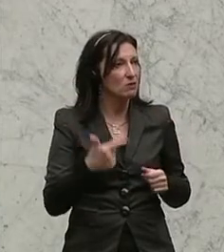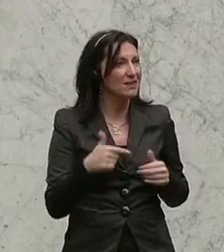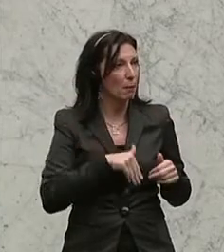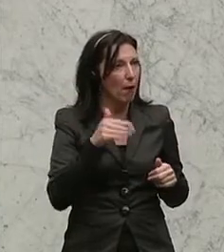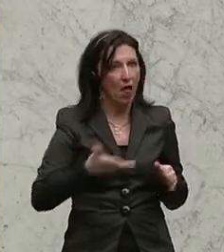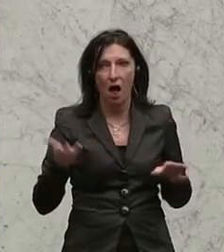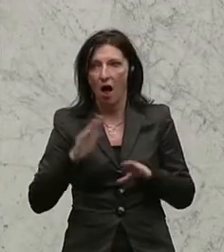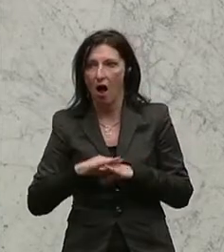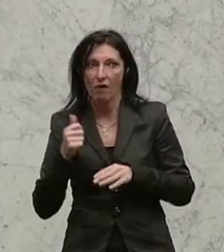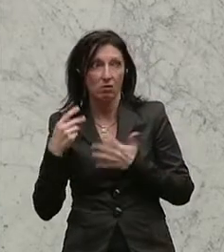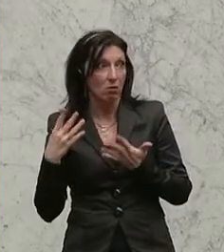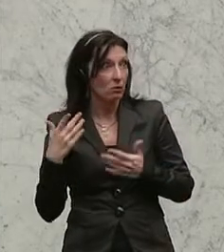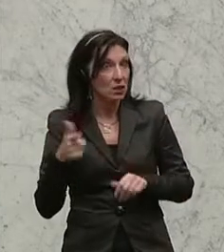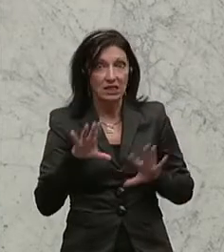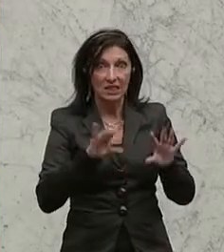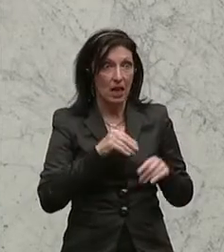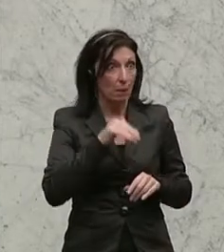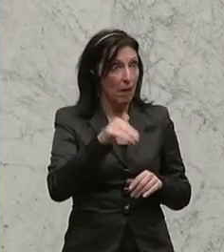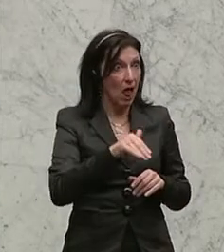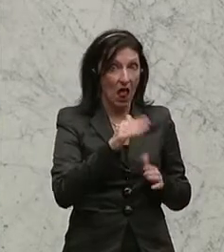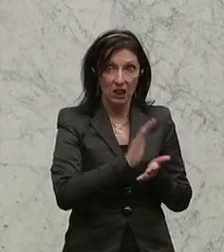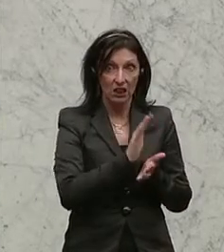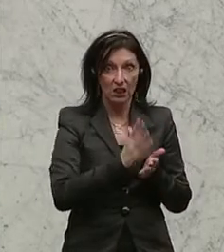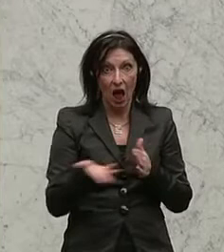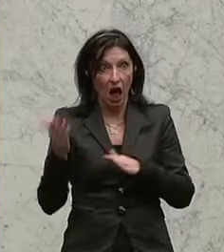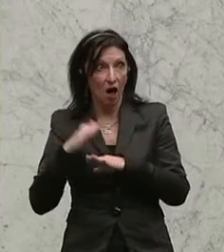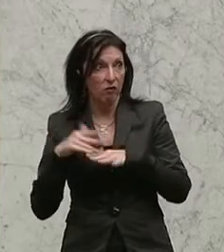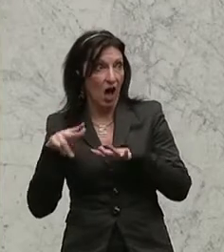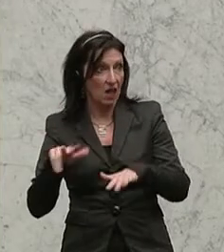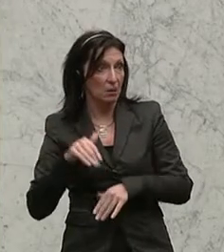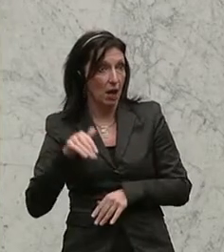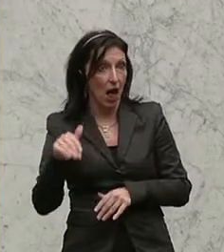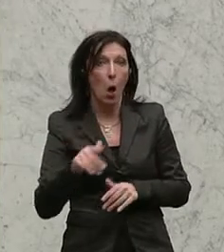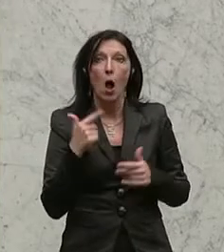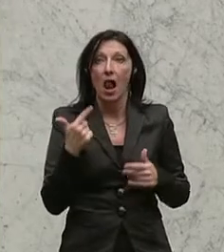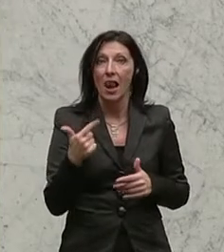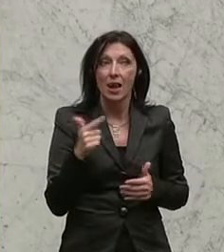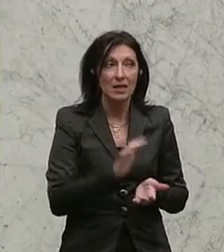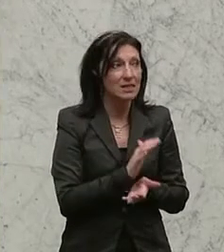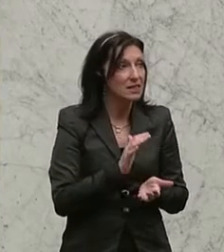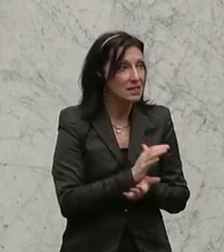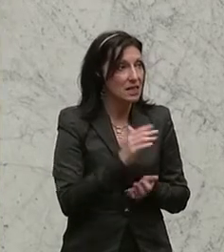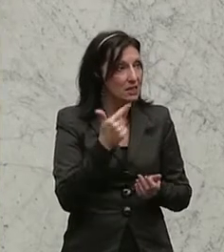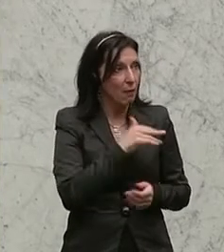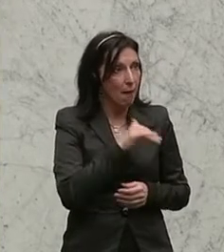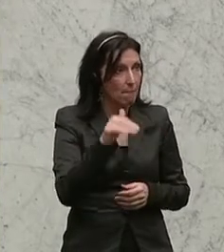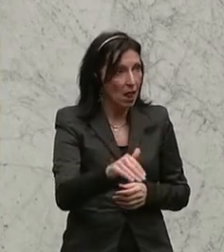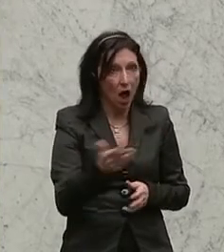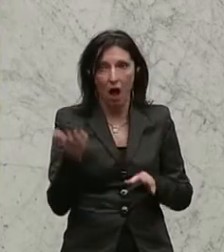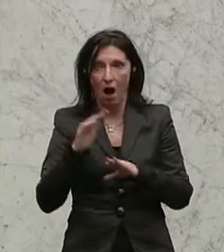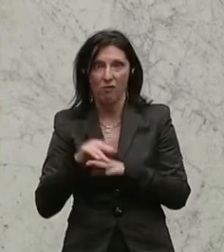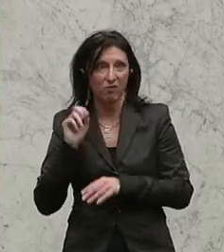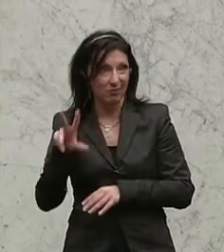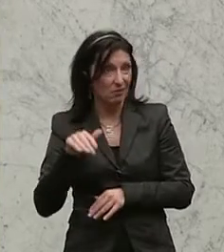milliarden erhöht kredite von zehn milliarden auf 18 milliarden erhöht und leasing von 2 milliarden auf 7 auf 13 milliarden erhöht